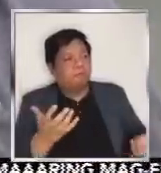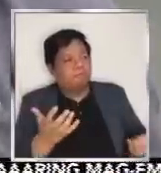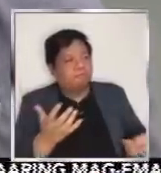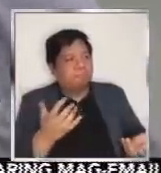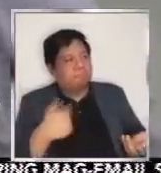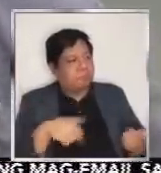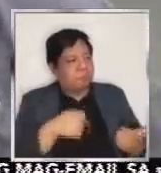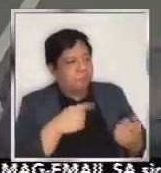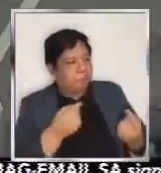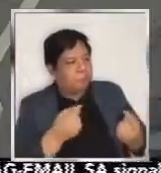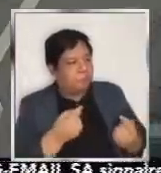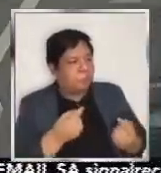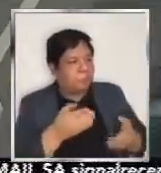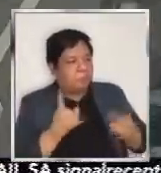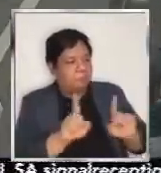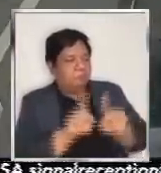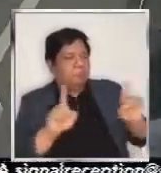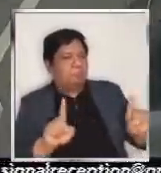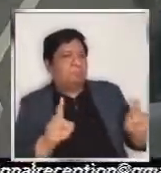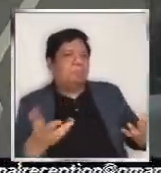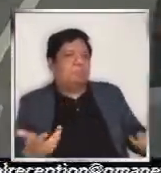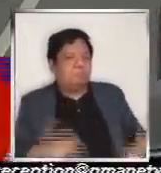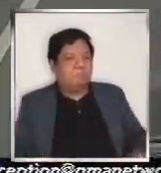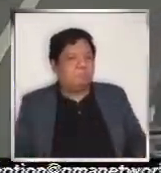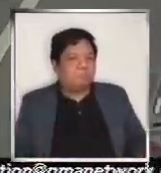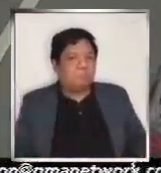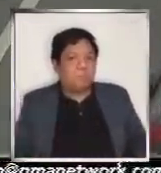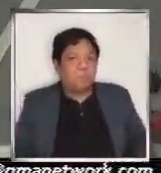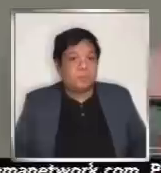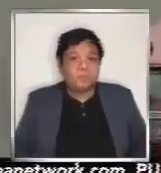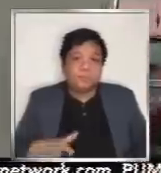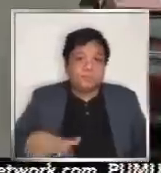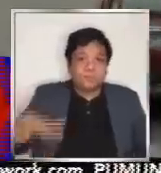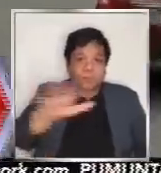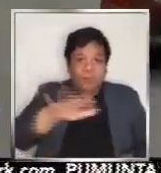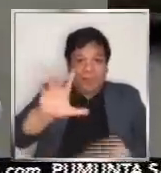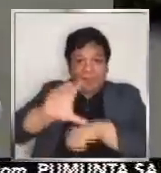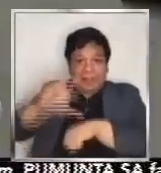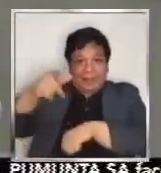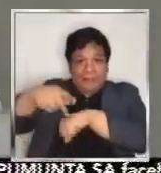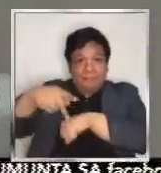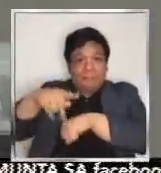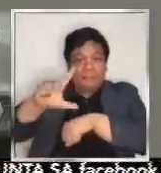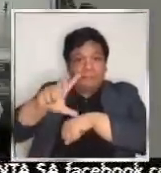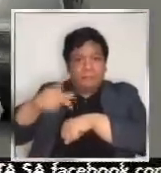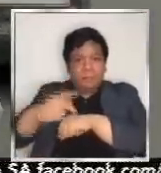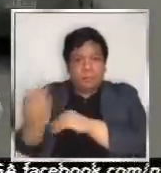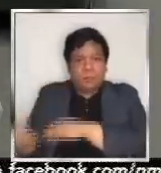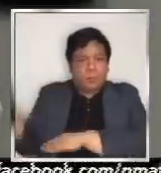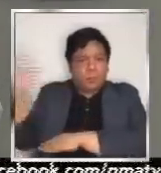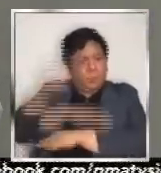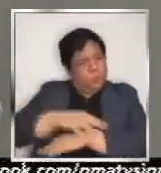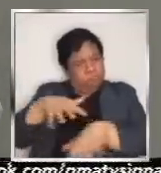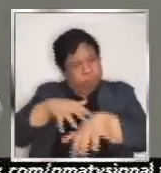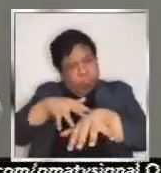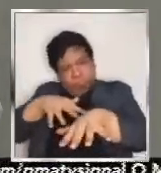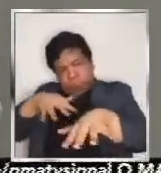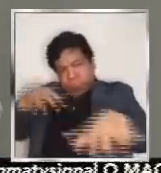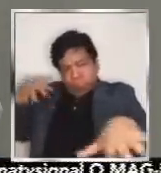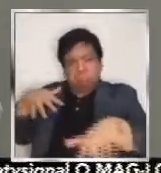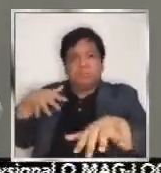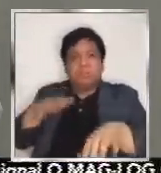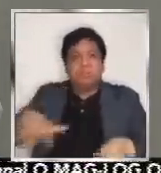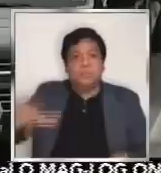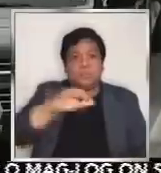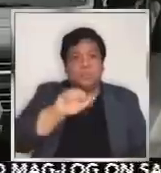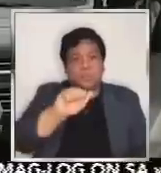namin na distance. Sa lungsod naman ng Las Piñas, buong araw na naging mabigat ang daloy ng trapiko sa kahabaan ng Alabang